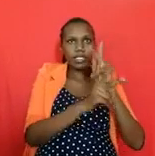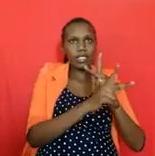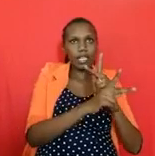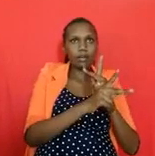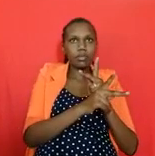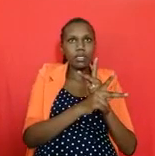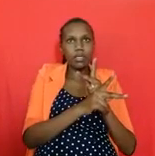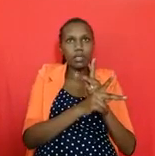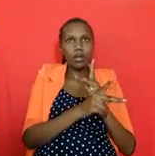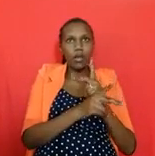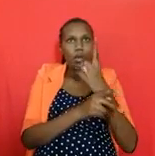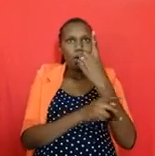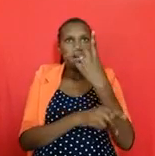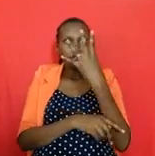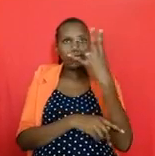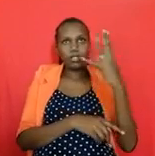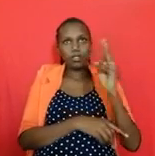milioni